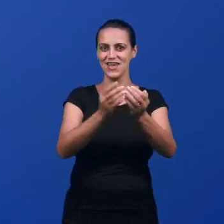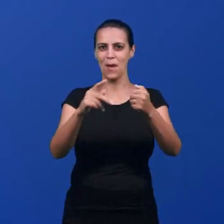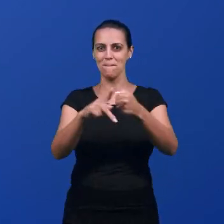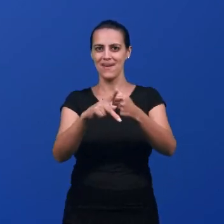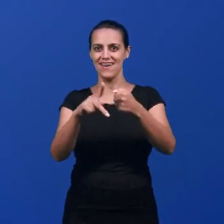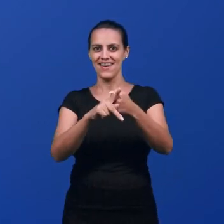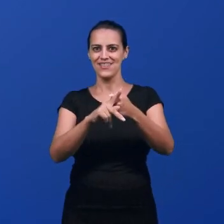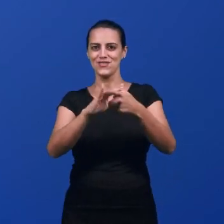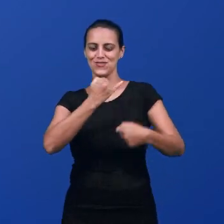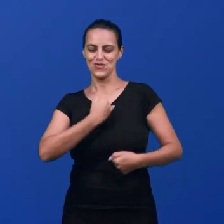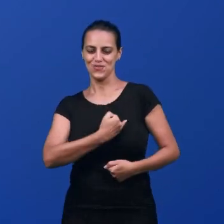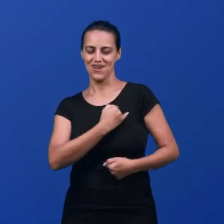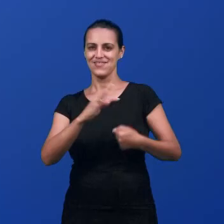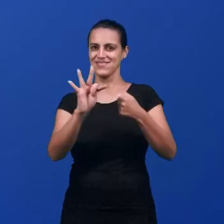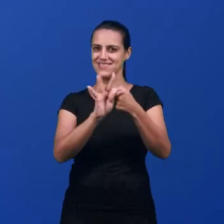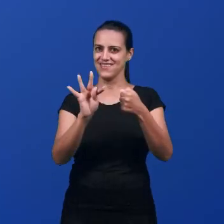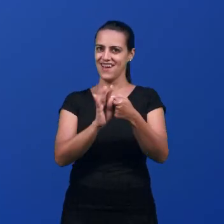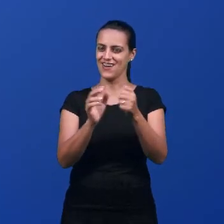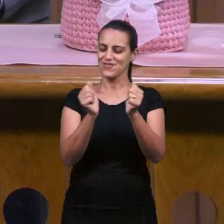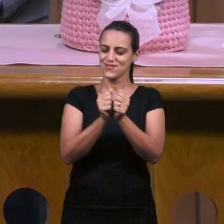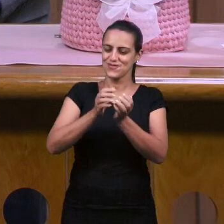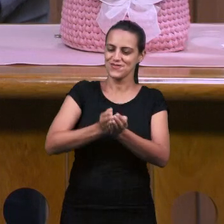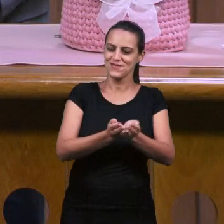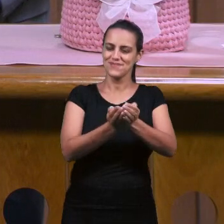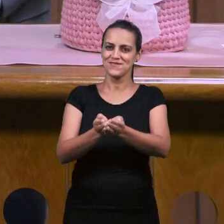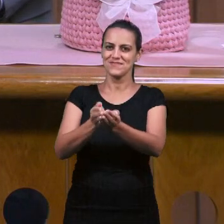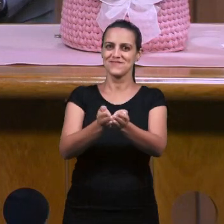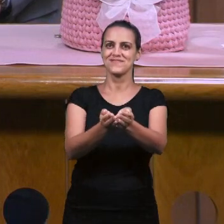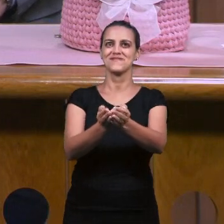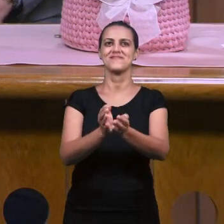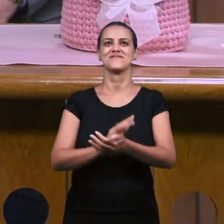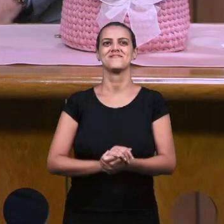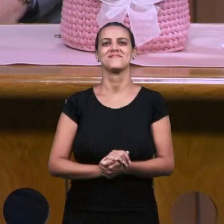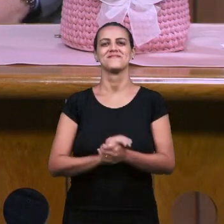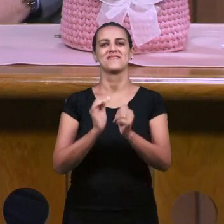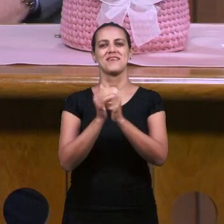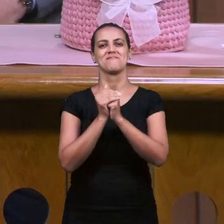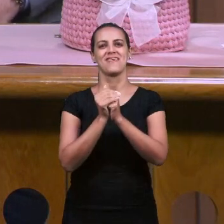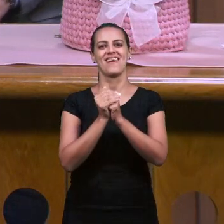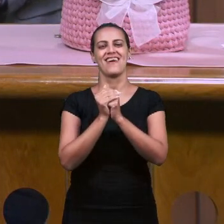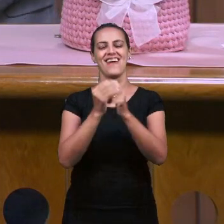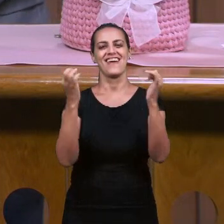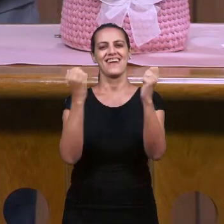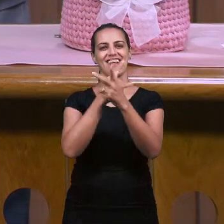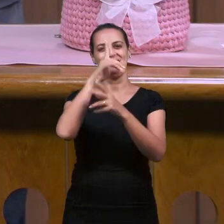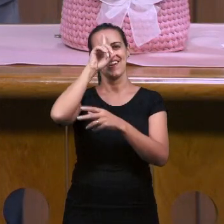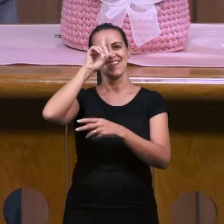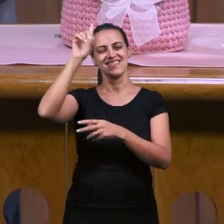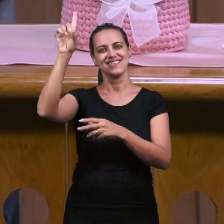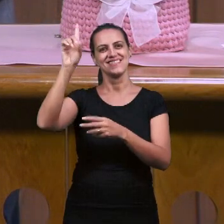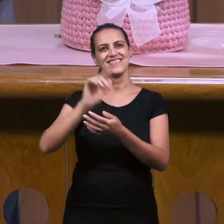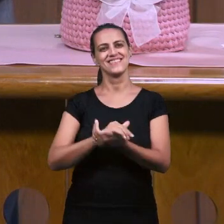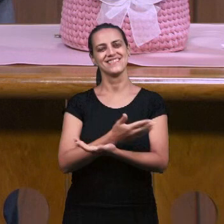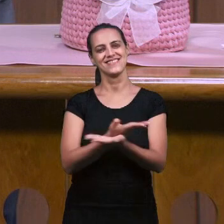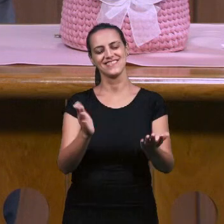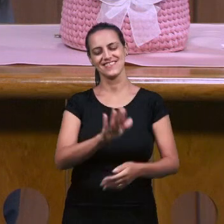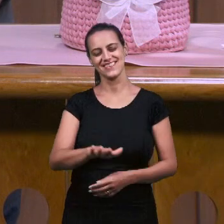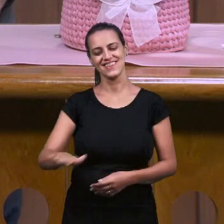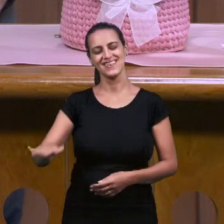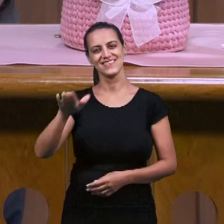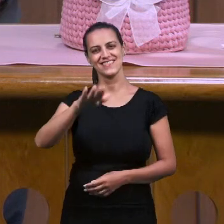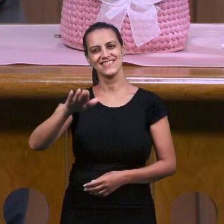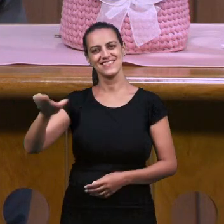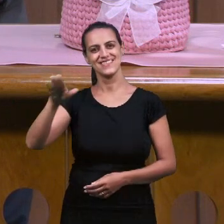et Pedro, Jean et Jacques dans le bateau. Amen. Gloire à Dieu. Très bien répondu par nos enfants intermédiaires